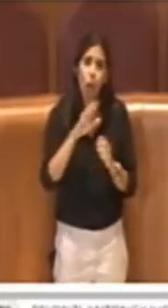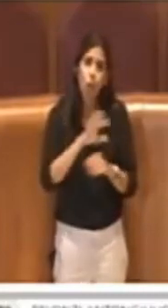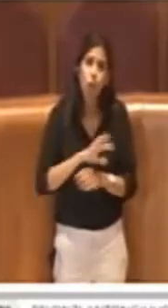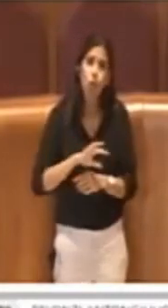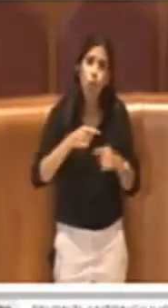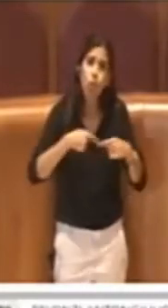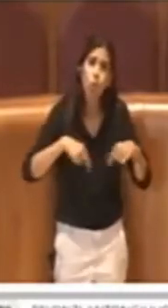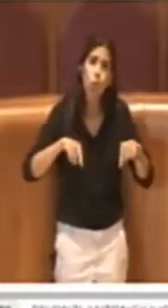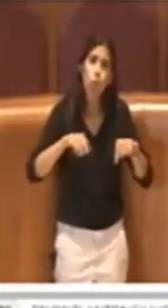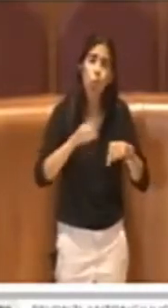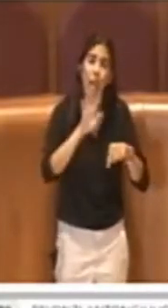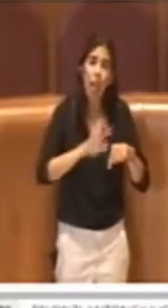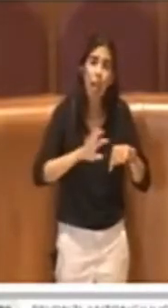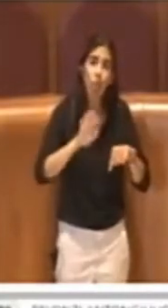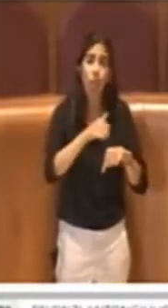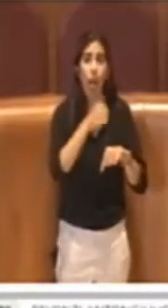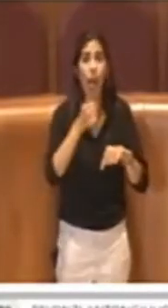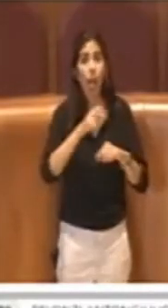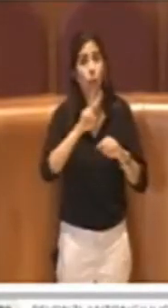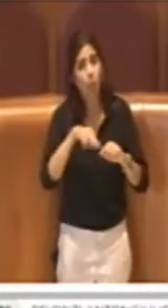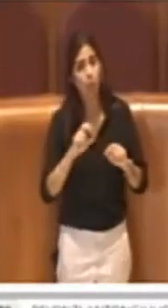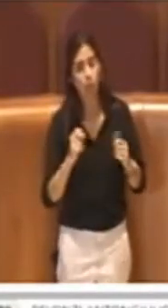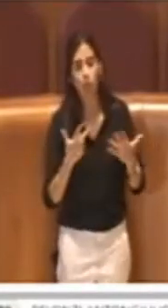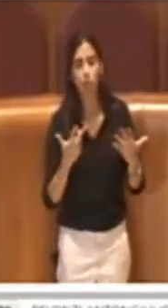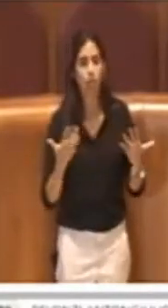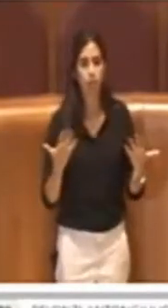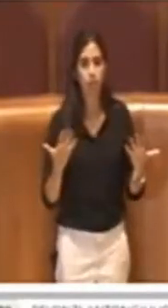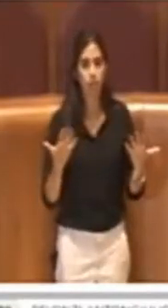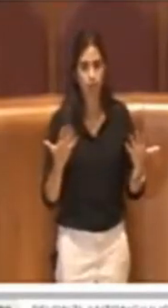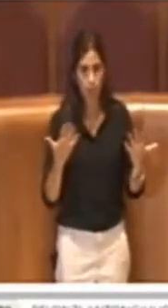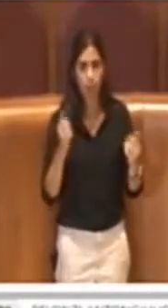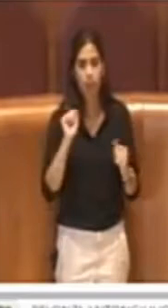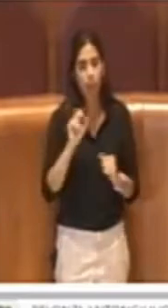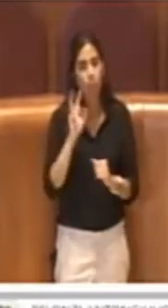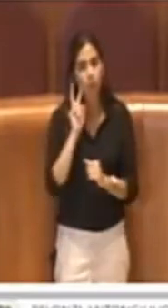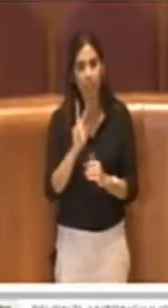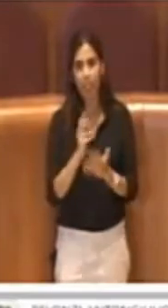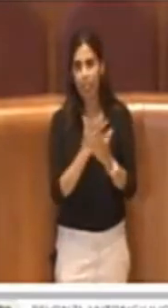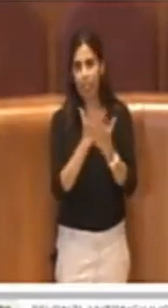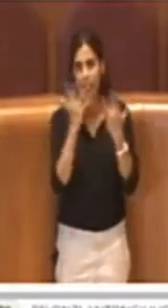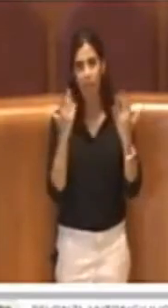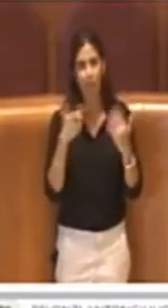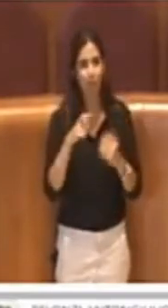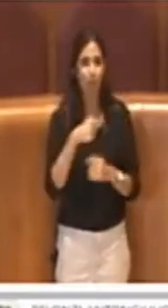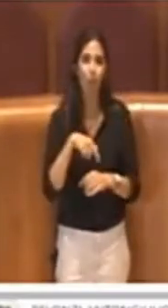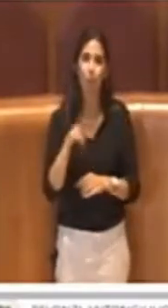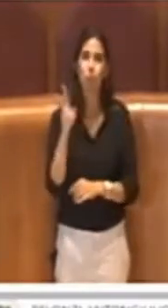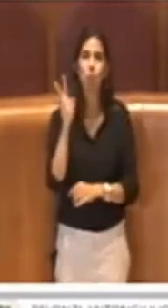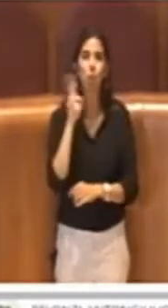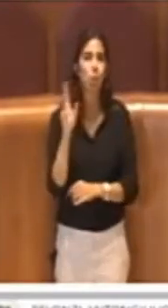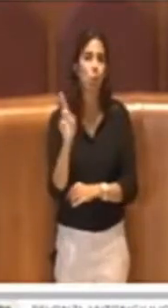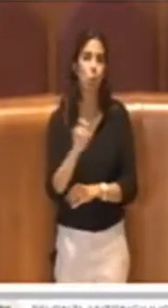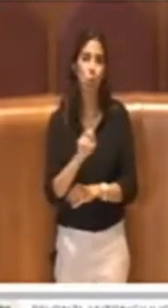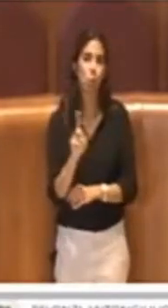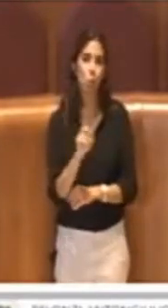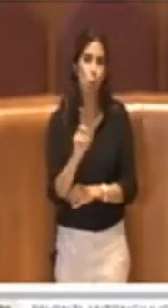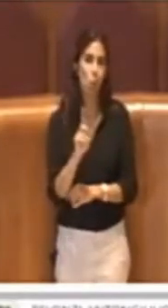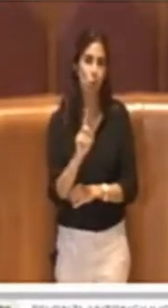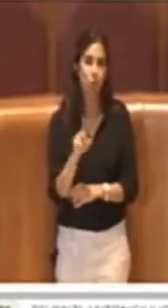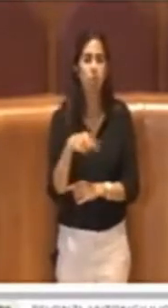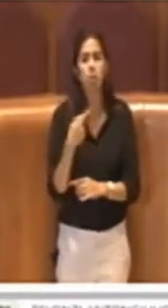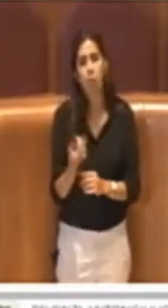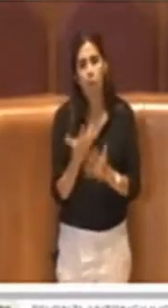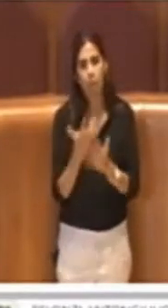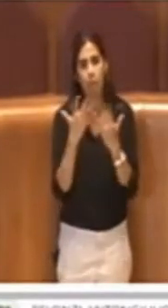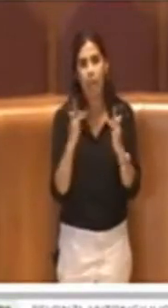nel 2018. Insomma, come si può leggere, perché non è che siamo stupidi, poi internet ci